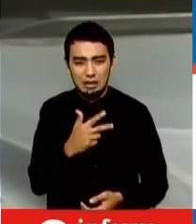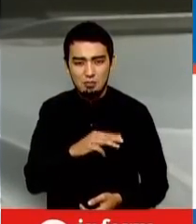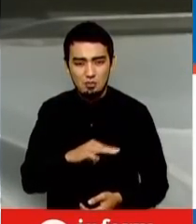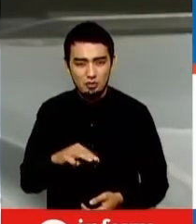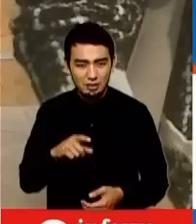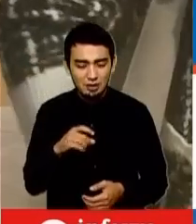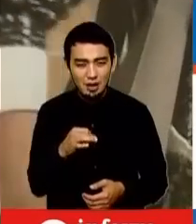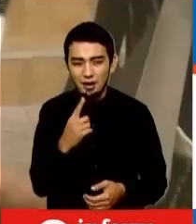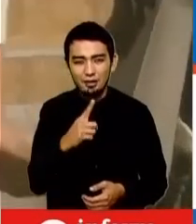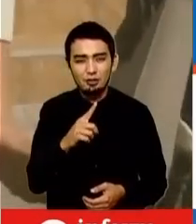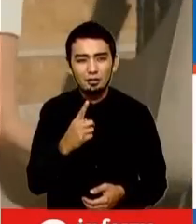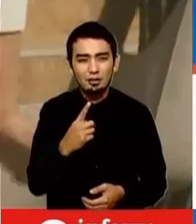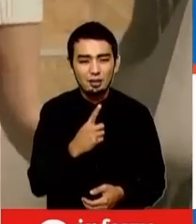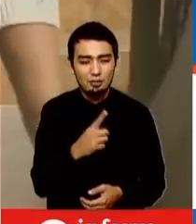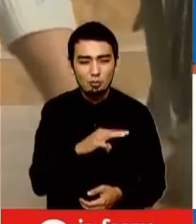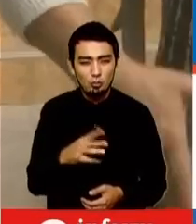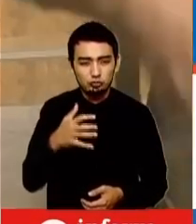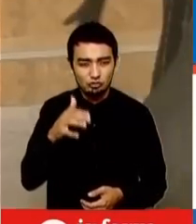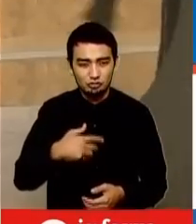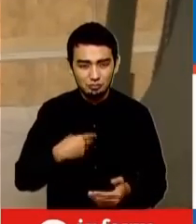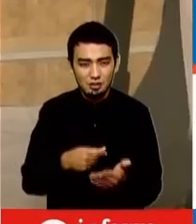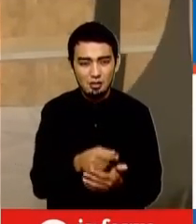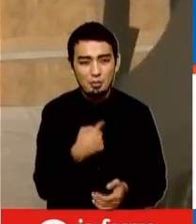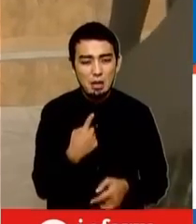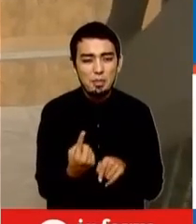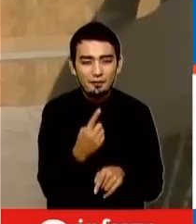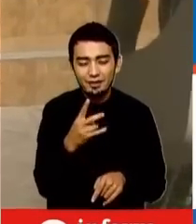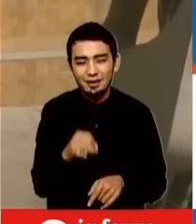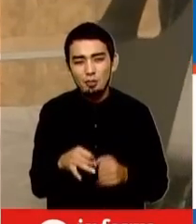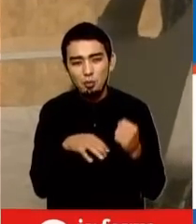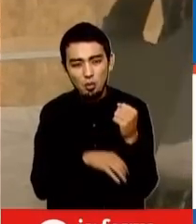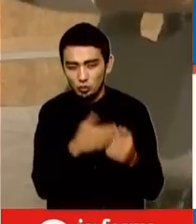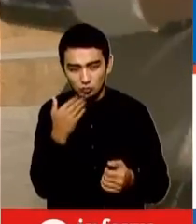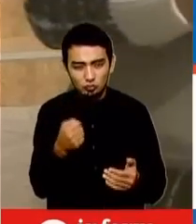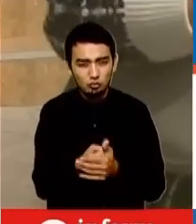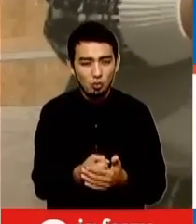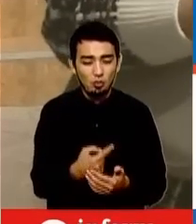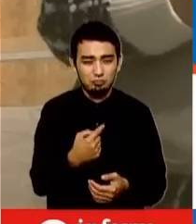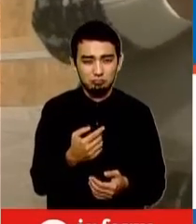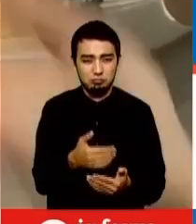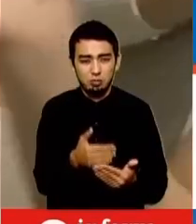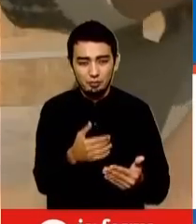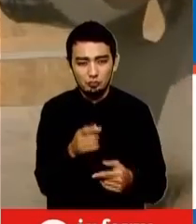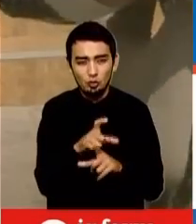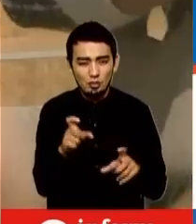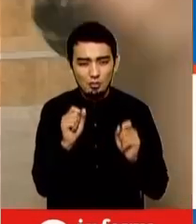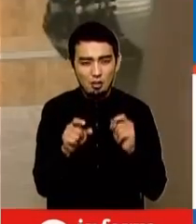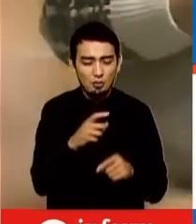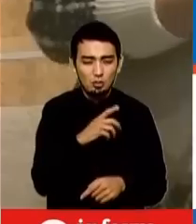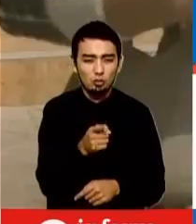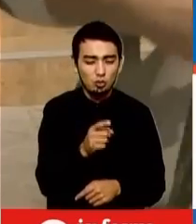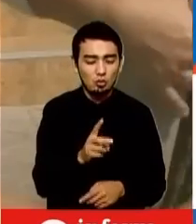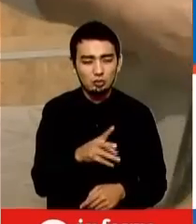и не получила. Мы не первые и не последние, кого он обманул. До нас сколько людей пострадали. То есть кому-то он 1,7 миллиона,